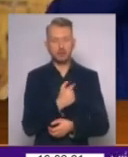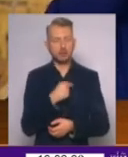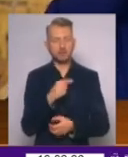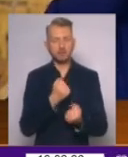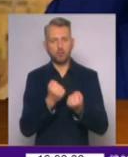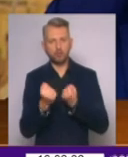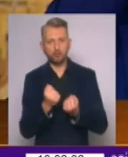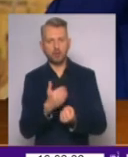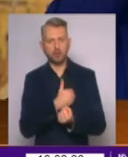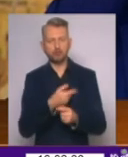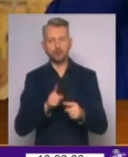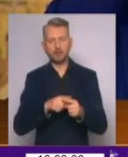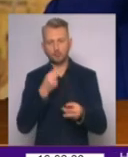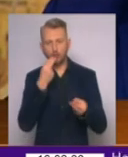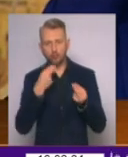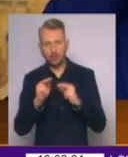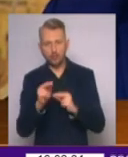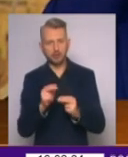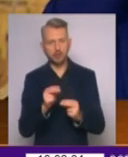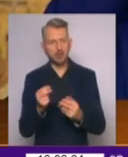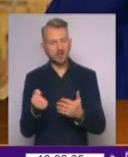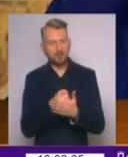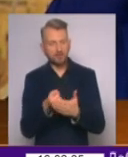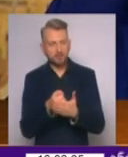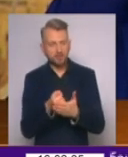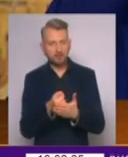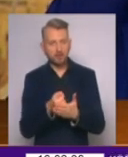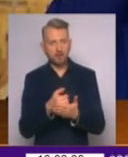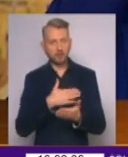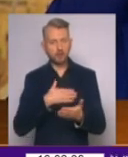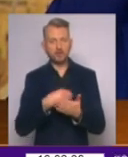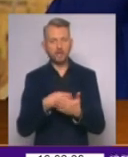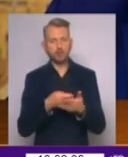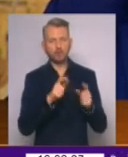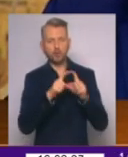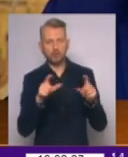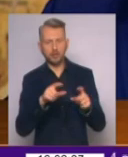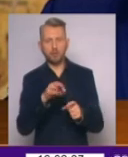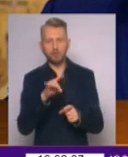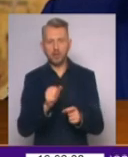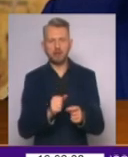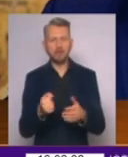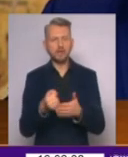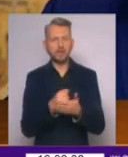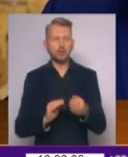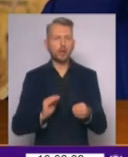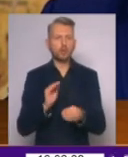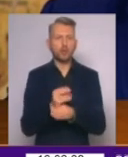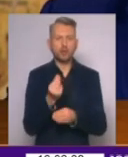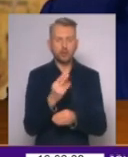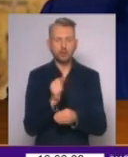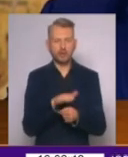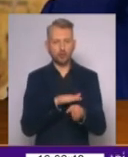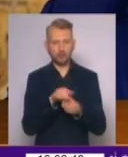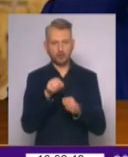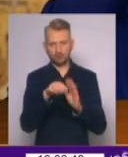хочу це вдосконалити, і вибити в наше фінансове управління, в нашого мера, вибити додаткові кошти на виконання, власне, цього пункту